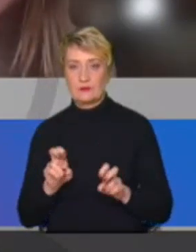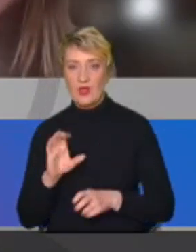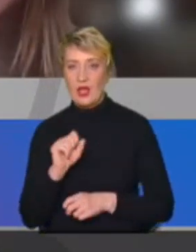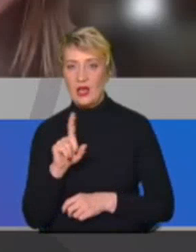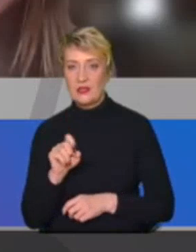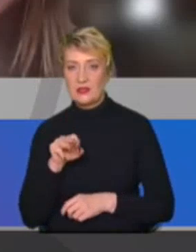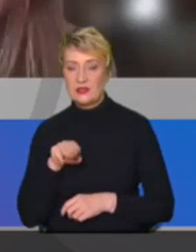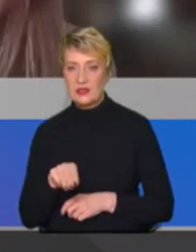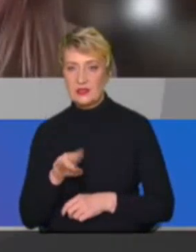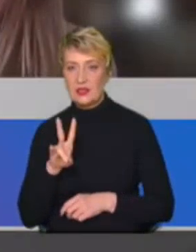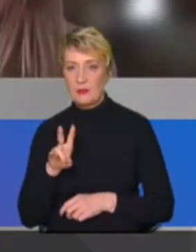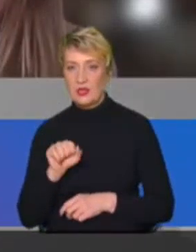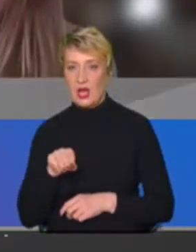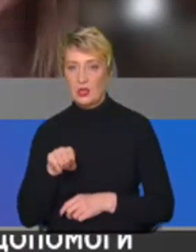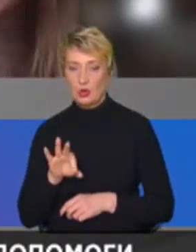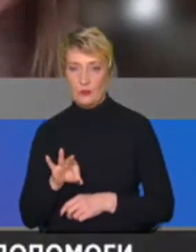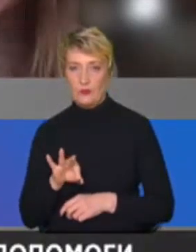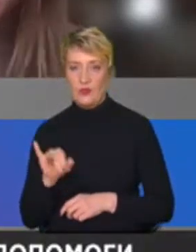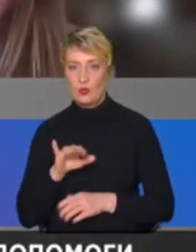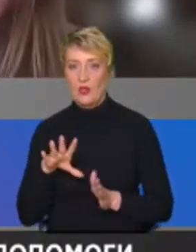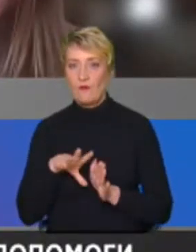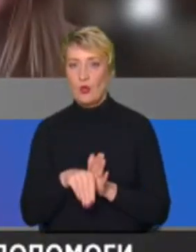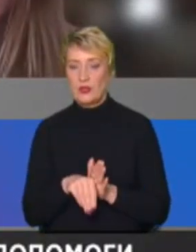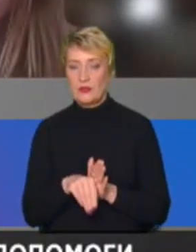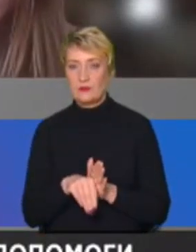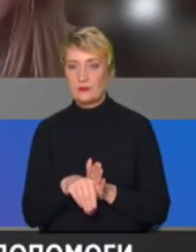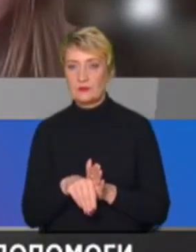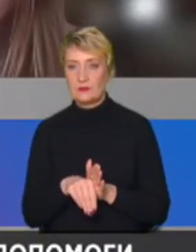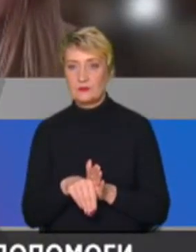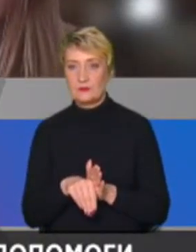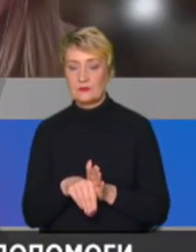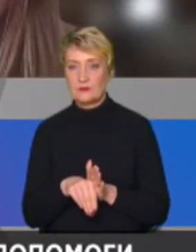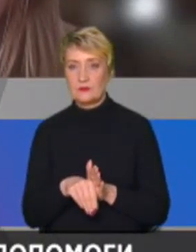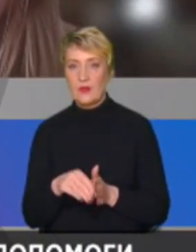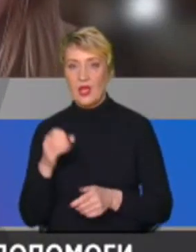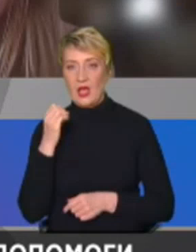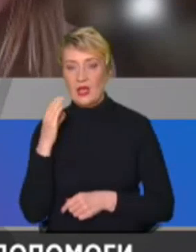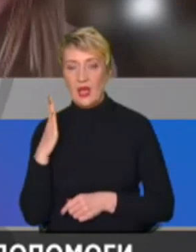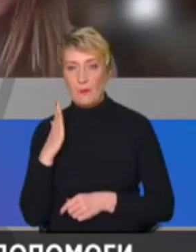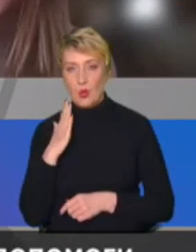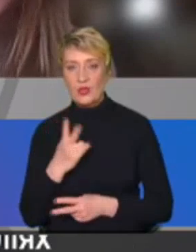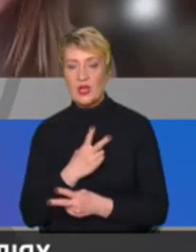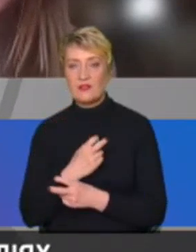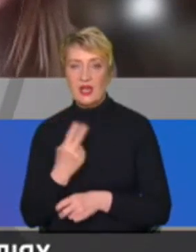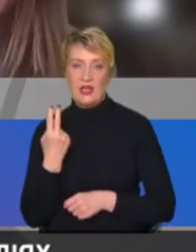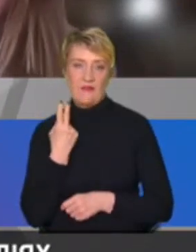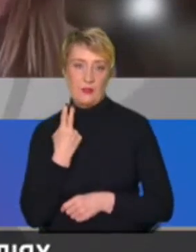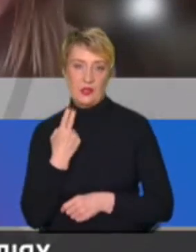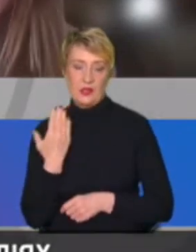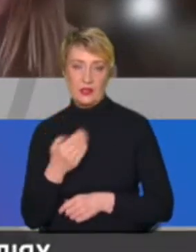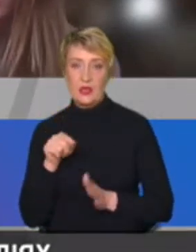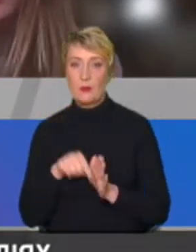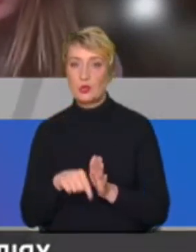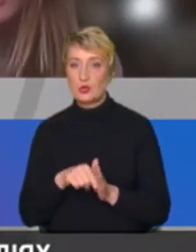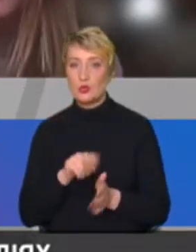НАТО, АУКУС, куди входять Японія, Австралія, Великобританія. І, по суті,